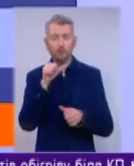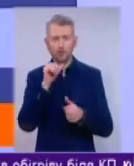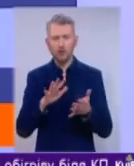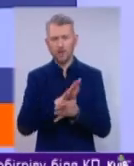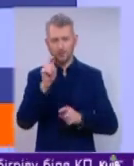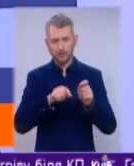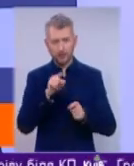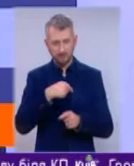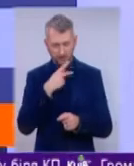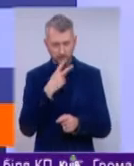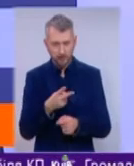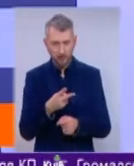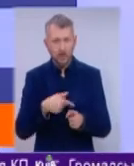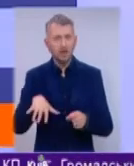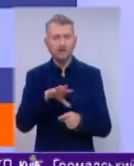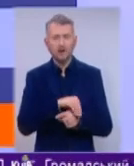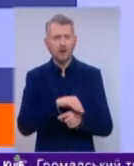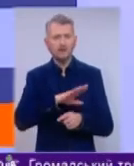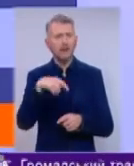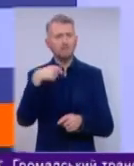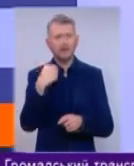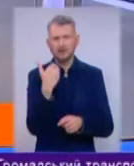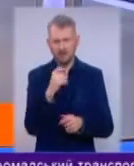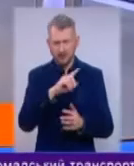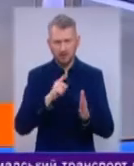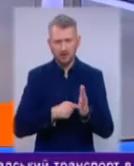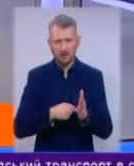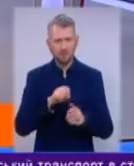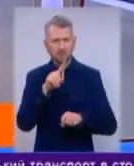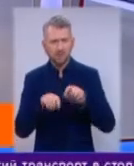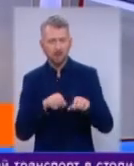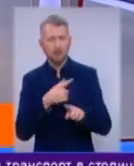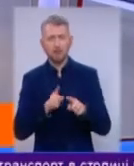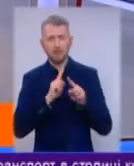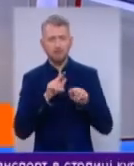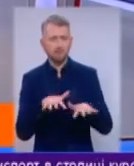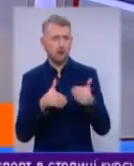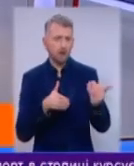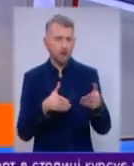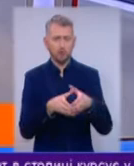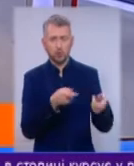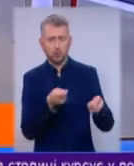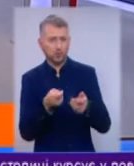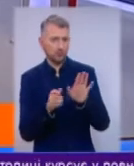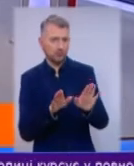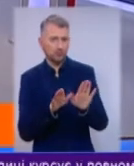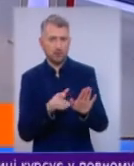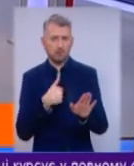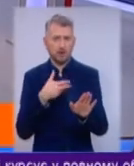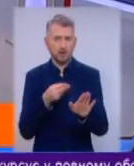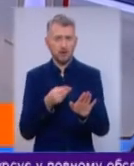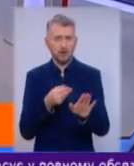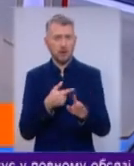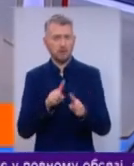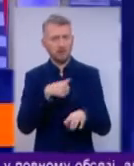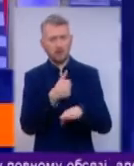ми ж це бачили. Це взагалі не президентські питання. Ну, там якісь задавали питання. Це парламент, це уряд і так далі. Але давайте розберемося. Я не впливаю. Там, це